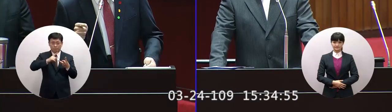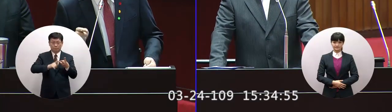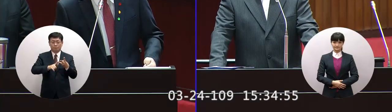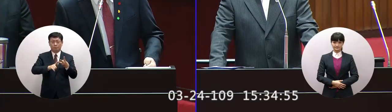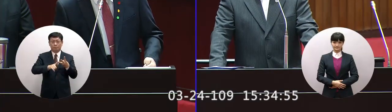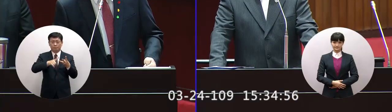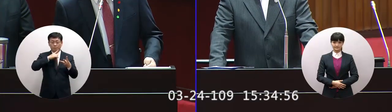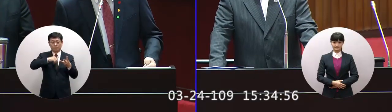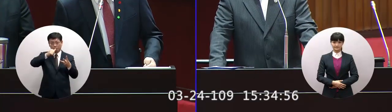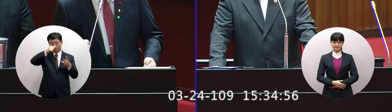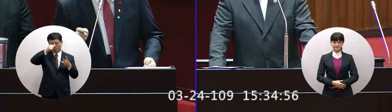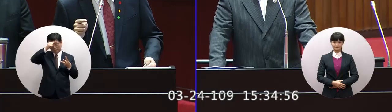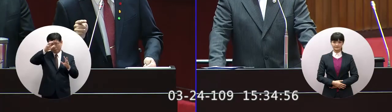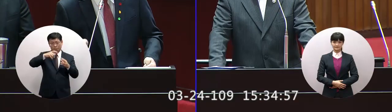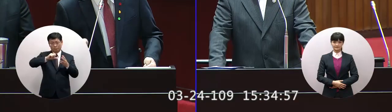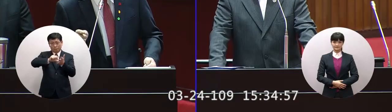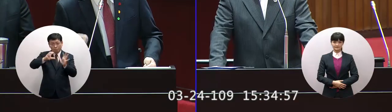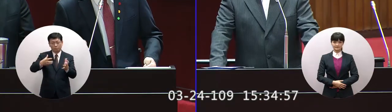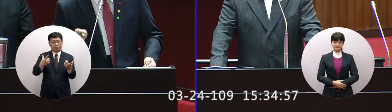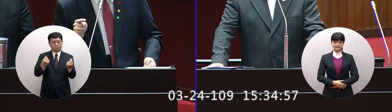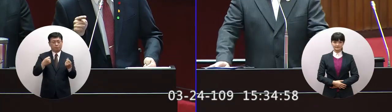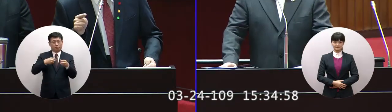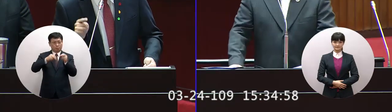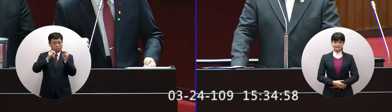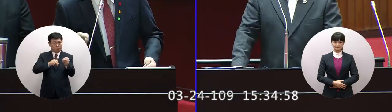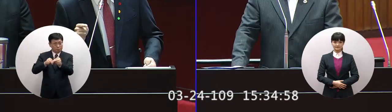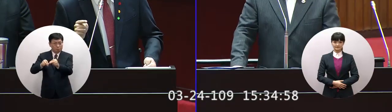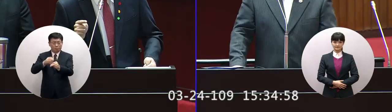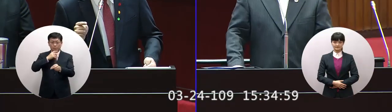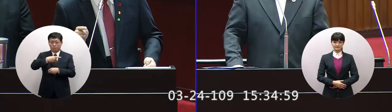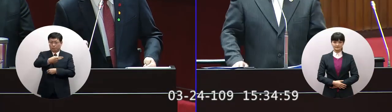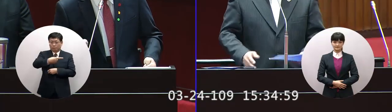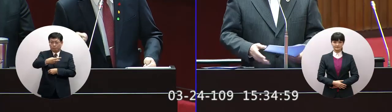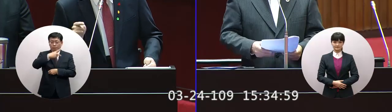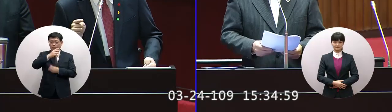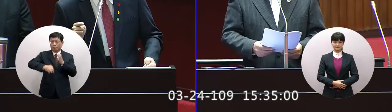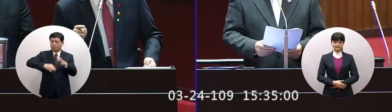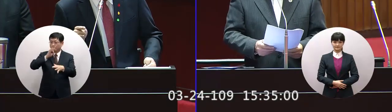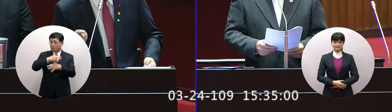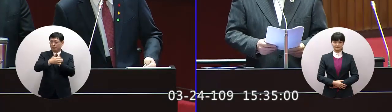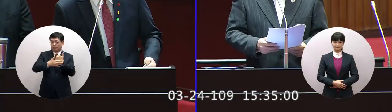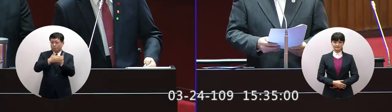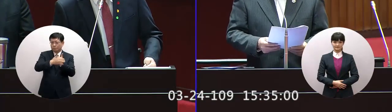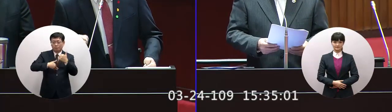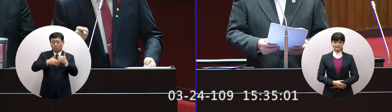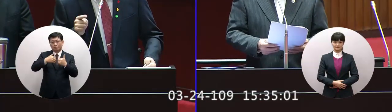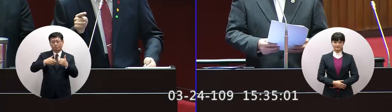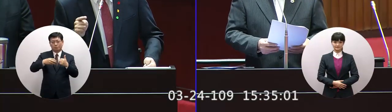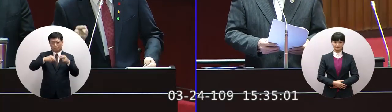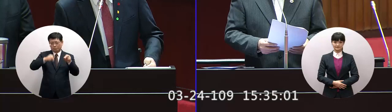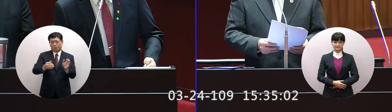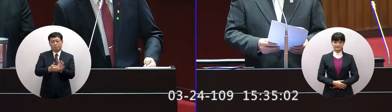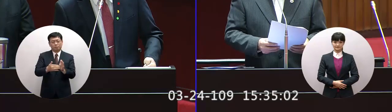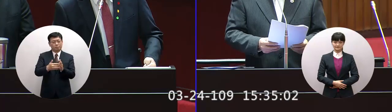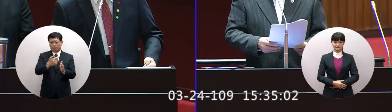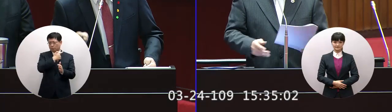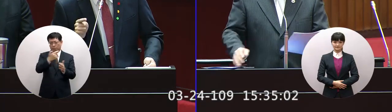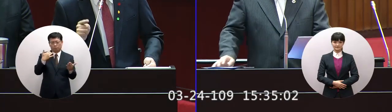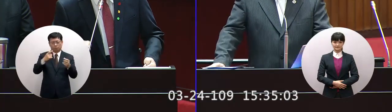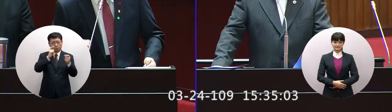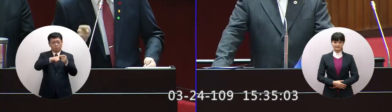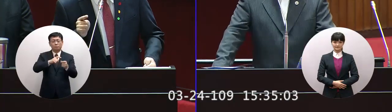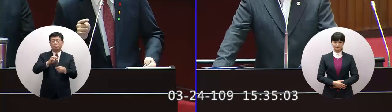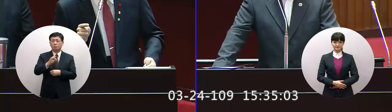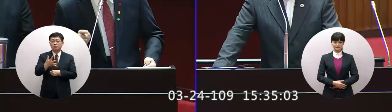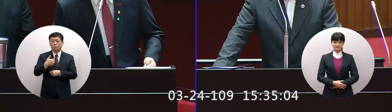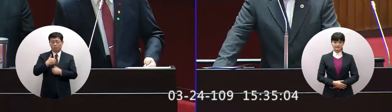包括印度，都跟我们签了双方的投资保障协议，这个是很指标性，